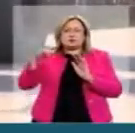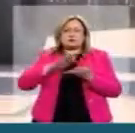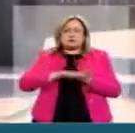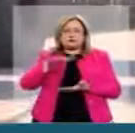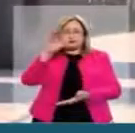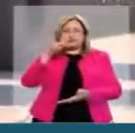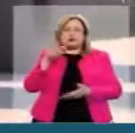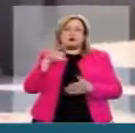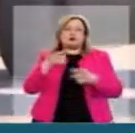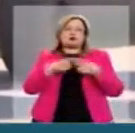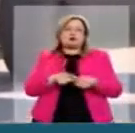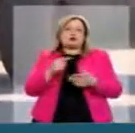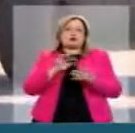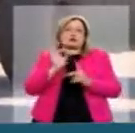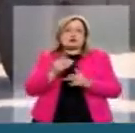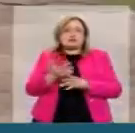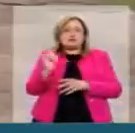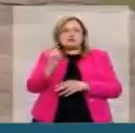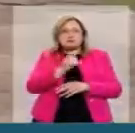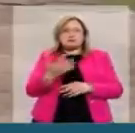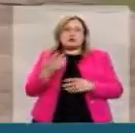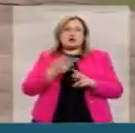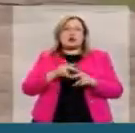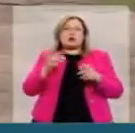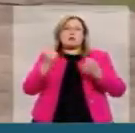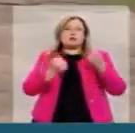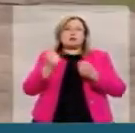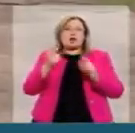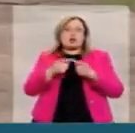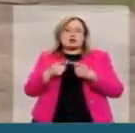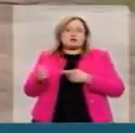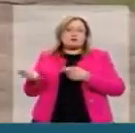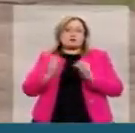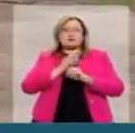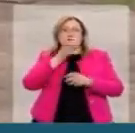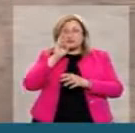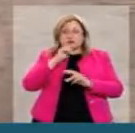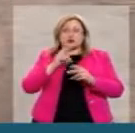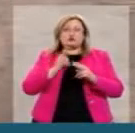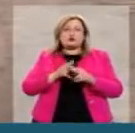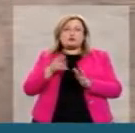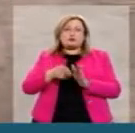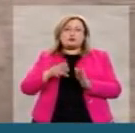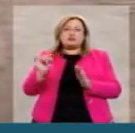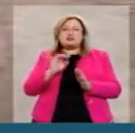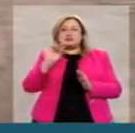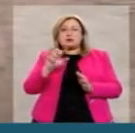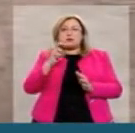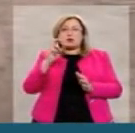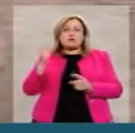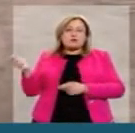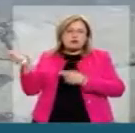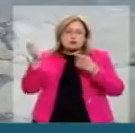қалса, көлік жалдап құйдырады. Ауыз су темір жолмен сонау Бурабайдан жеткізіледі. Судың тапшылығына мұндағы жұрт бау-бақшада еге алмай